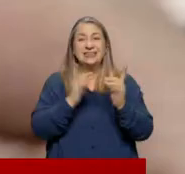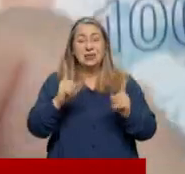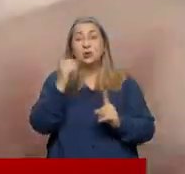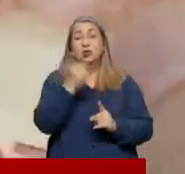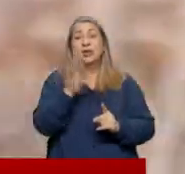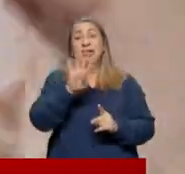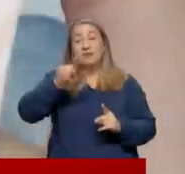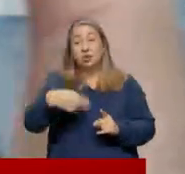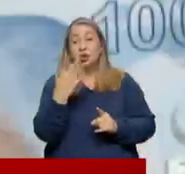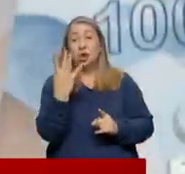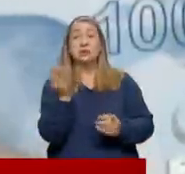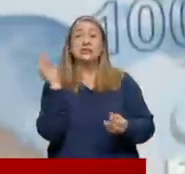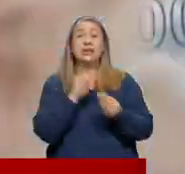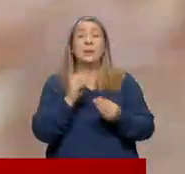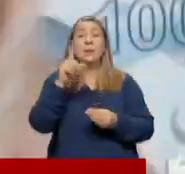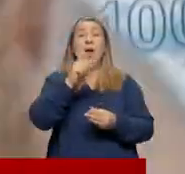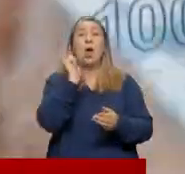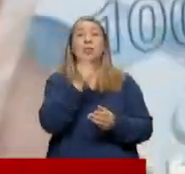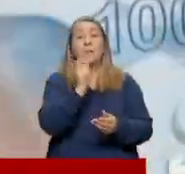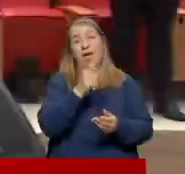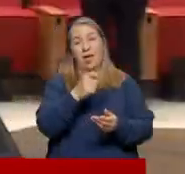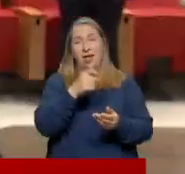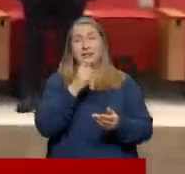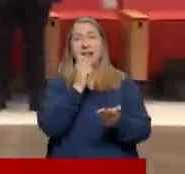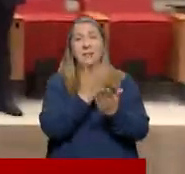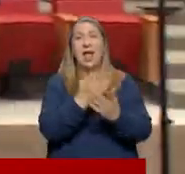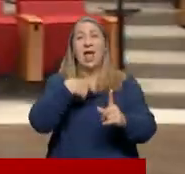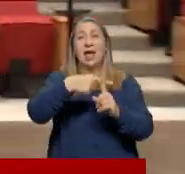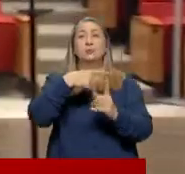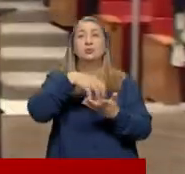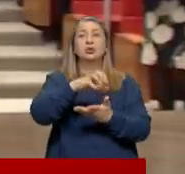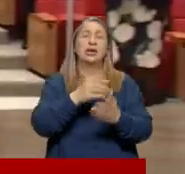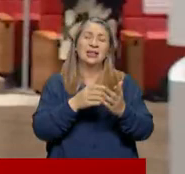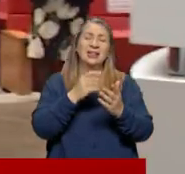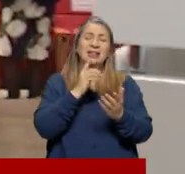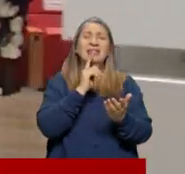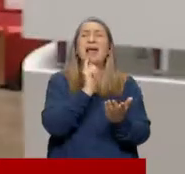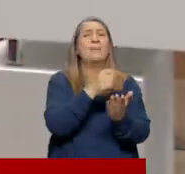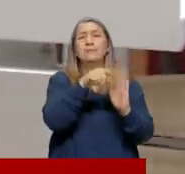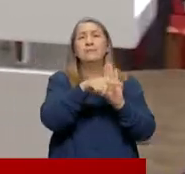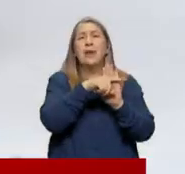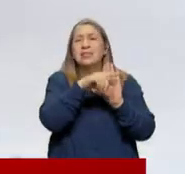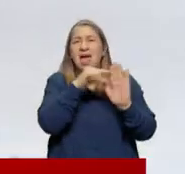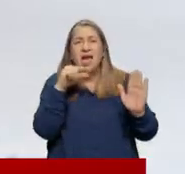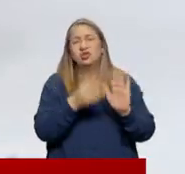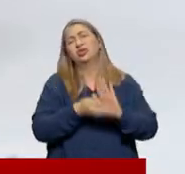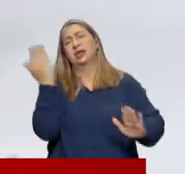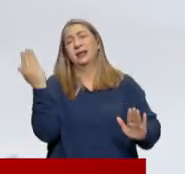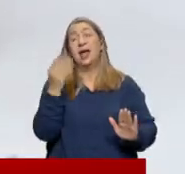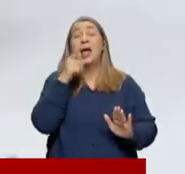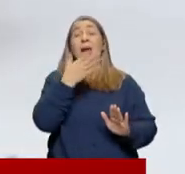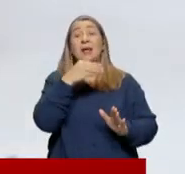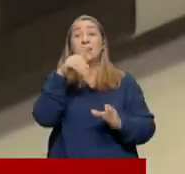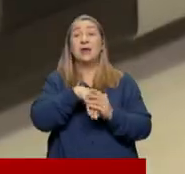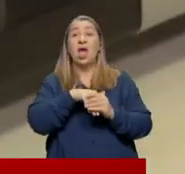yüzde 41 Gül 4 zamlı o ödenek talebini ek bütçe teklifinden çıkarın çağrısı yaptı Meclisi emekli vekillerin